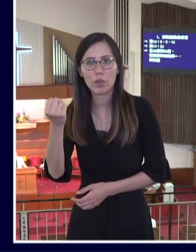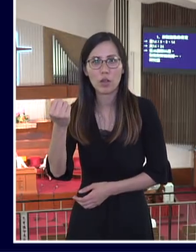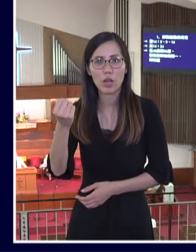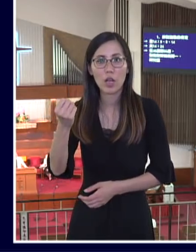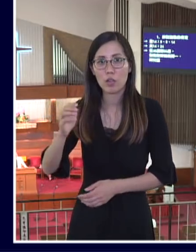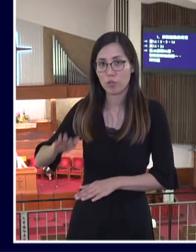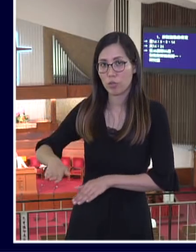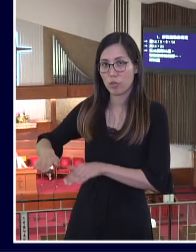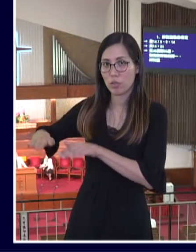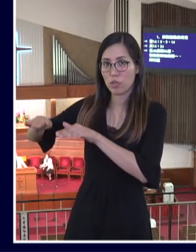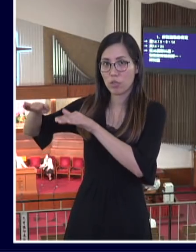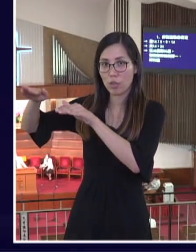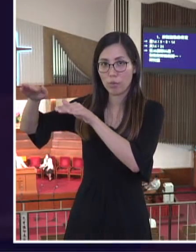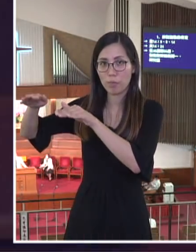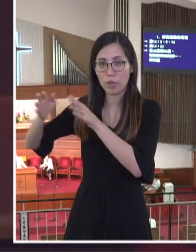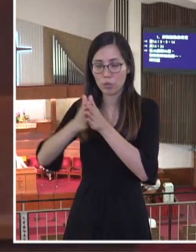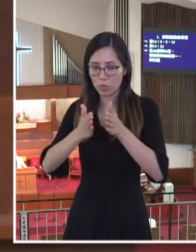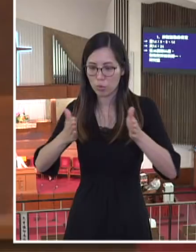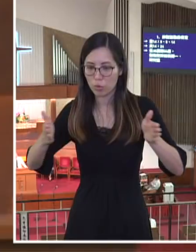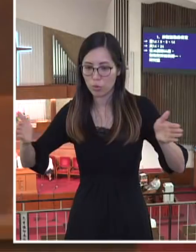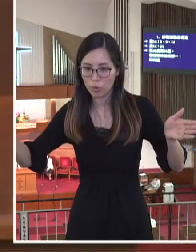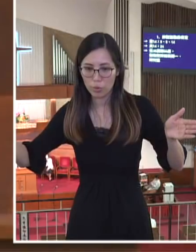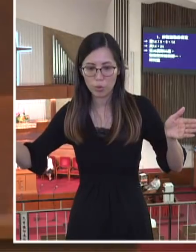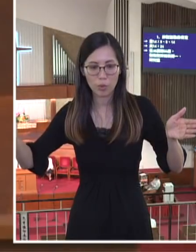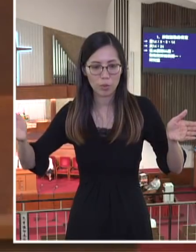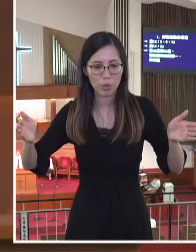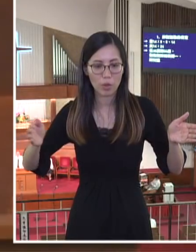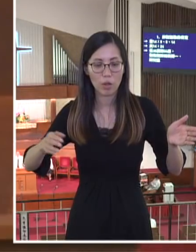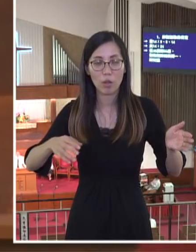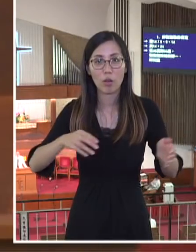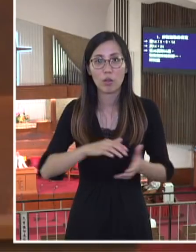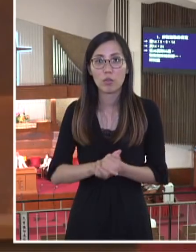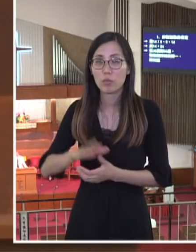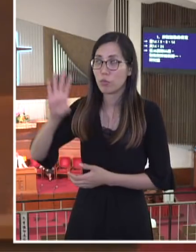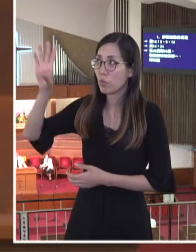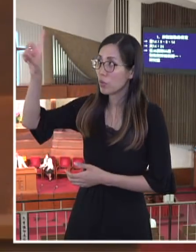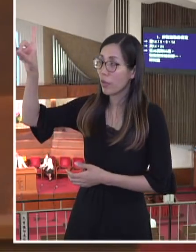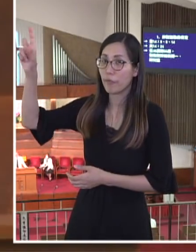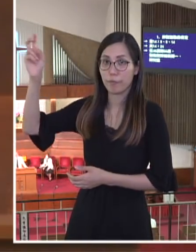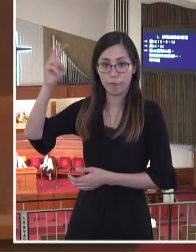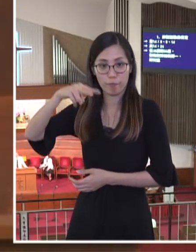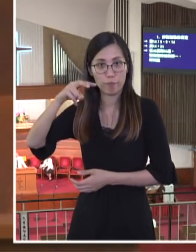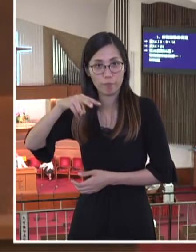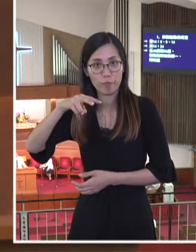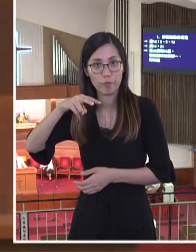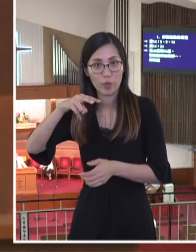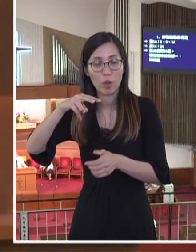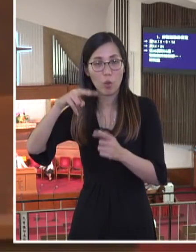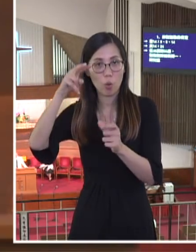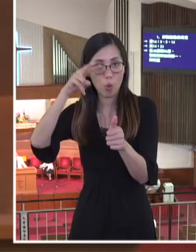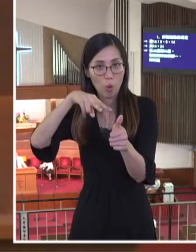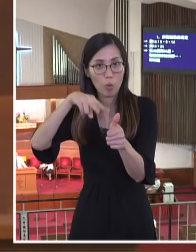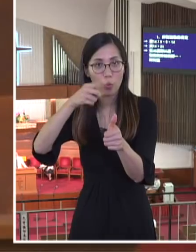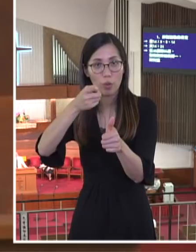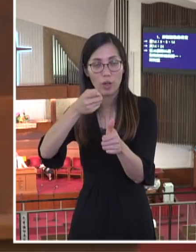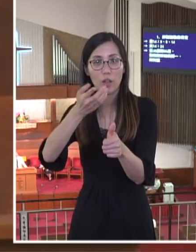呢？其实神都知道，神都看着我们，神看着你这个人，更加看着你